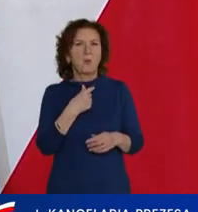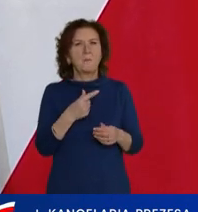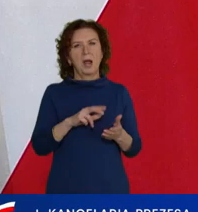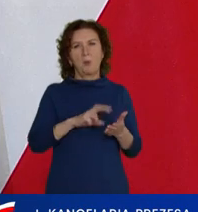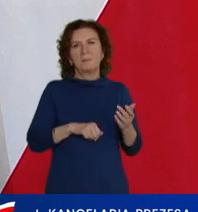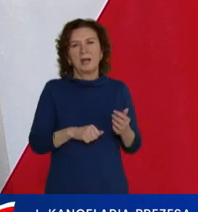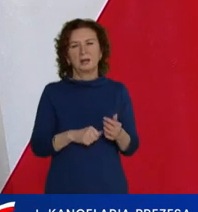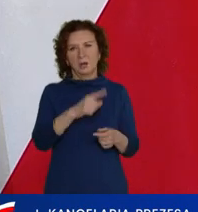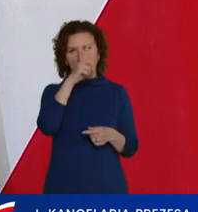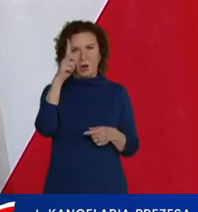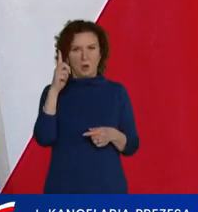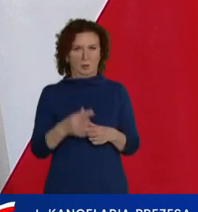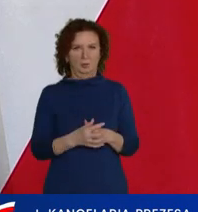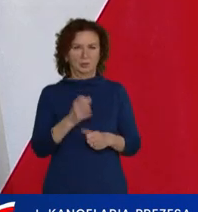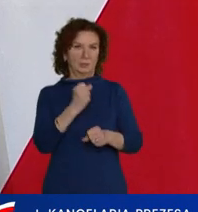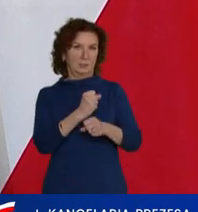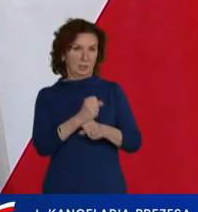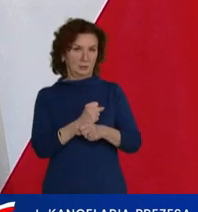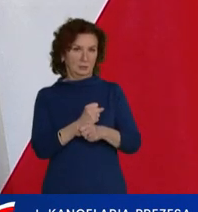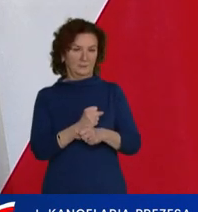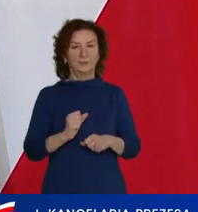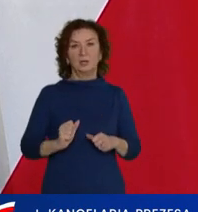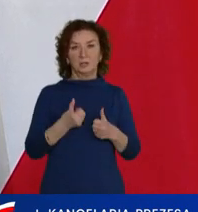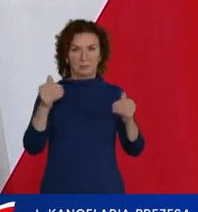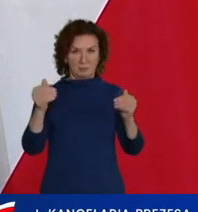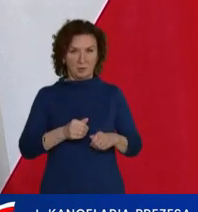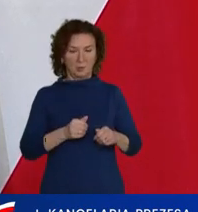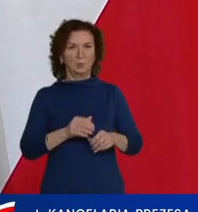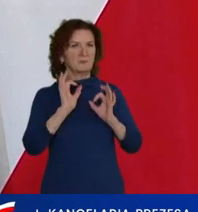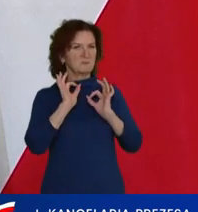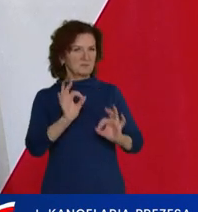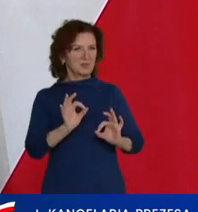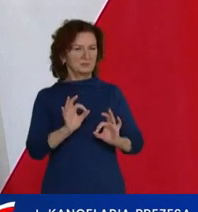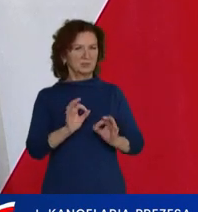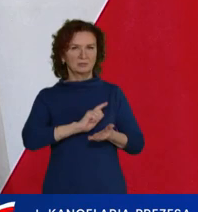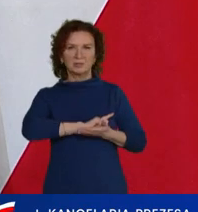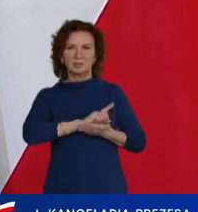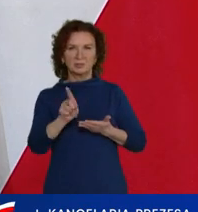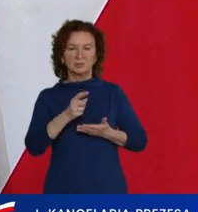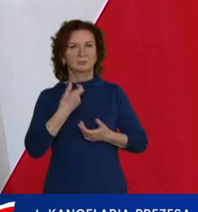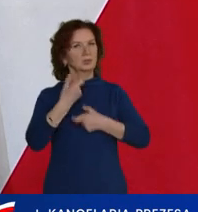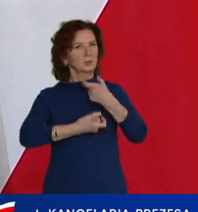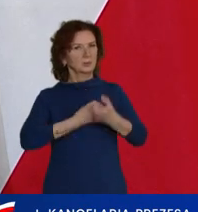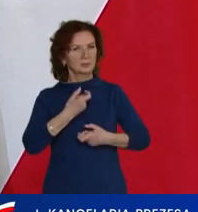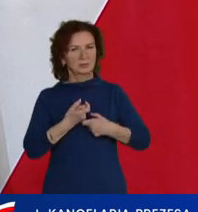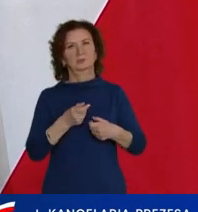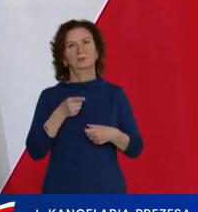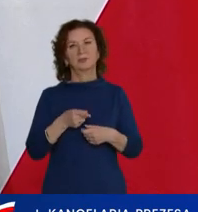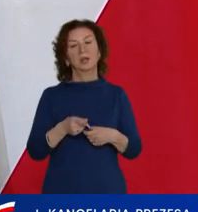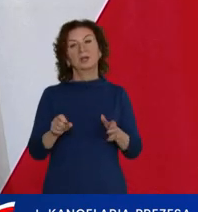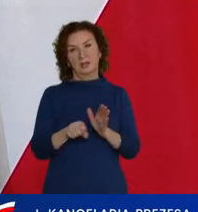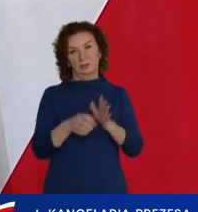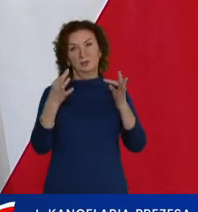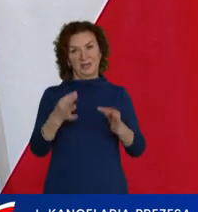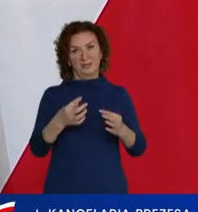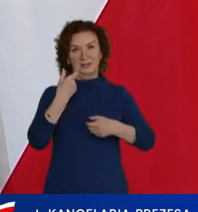personel mógł skutecznie i efektywnie przeprowadzić tę akcję, tak jak robi to do tej pory, za co bardzo